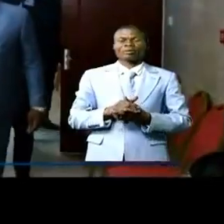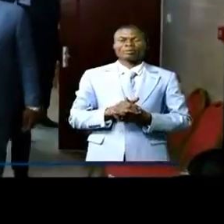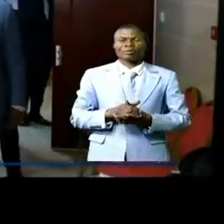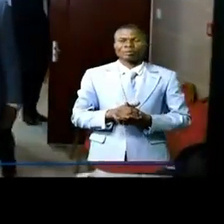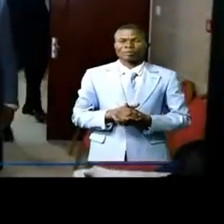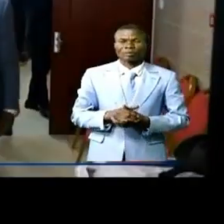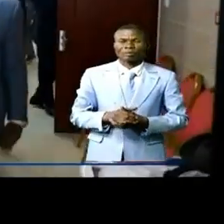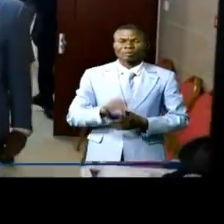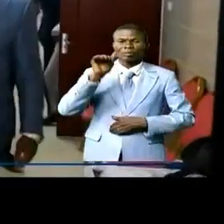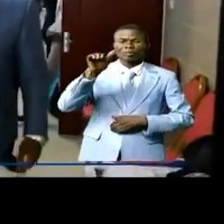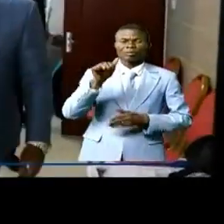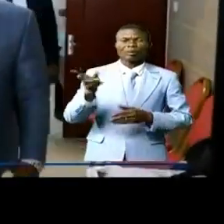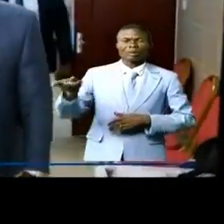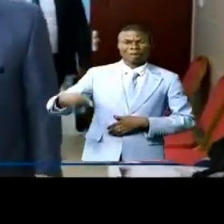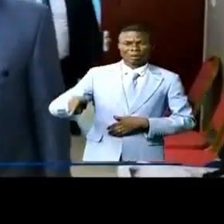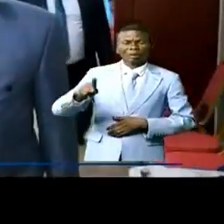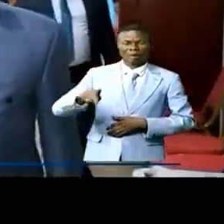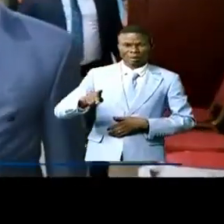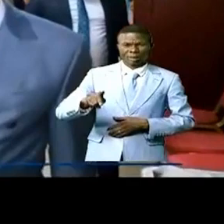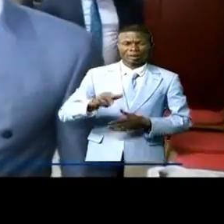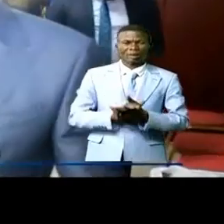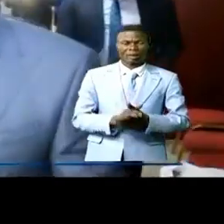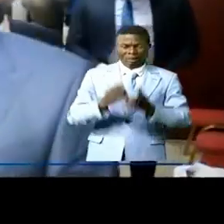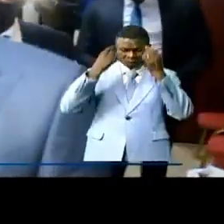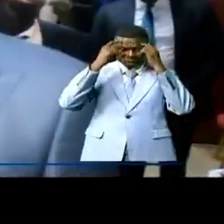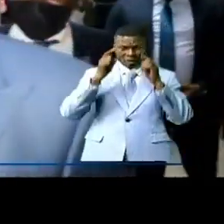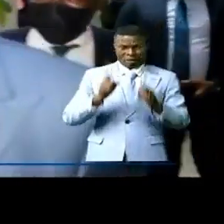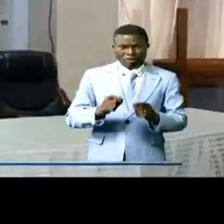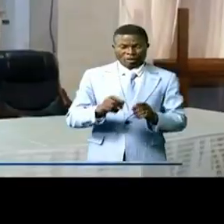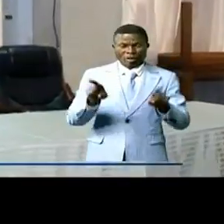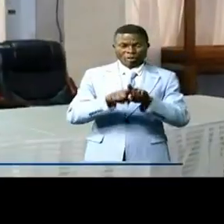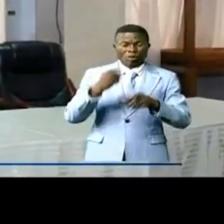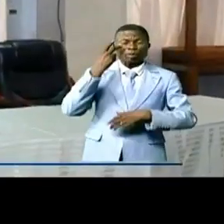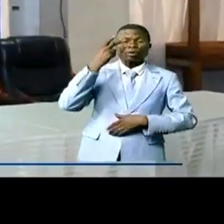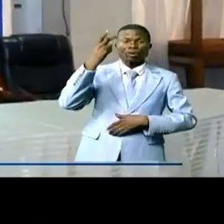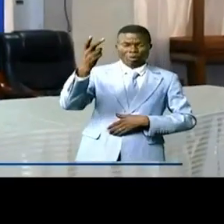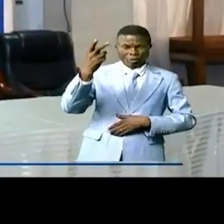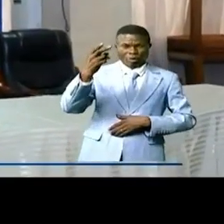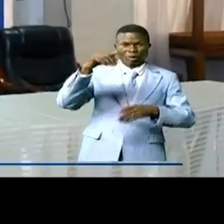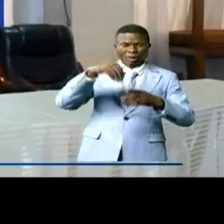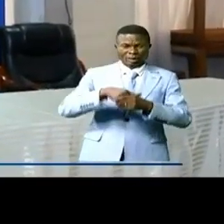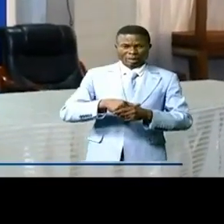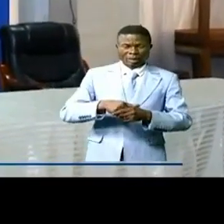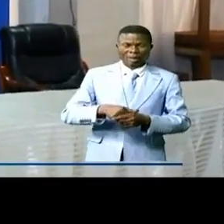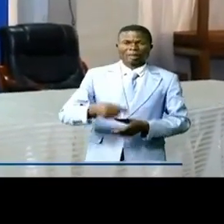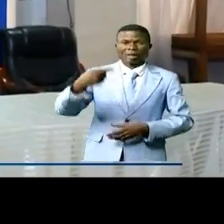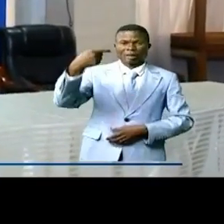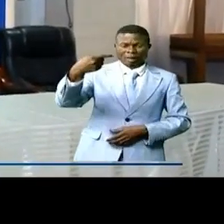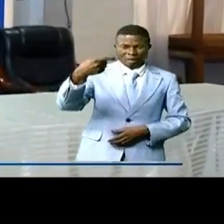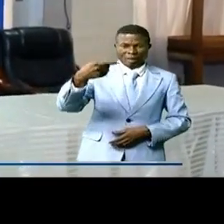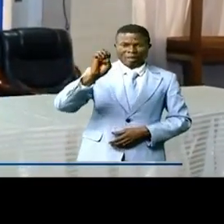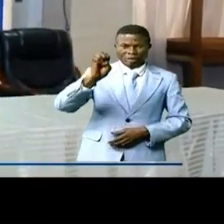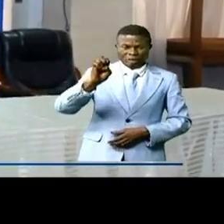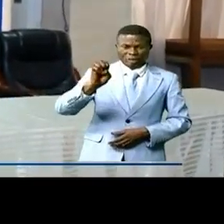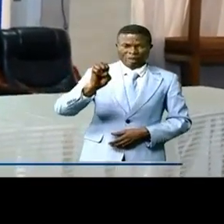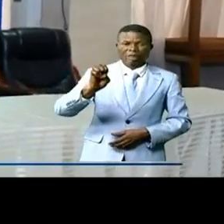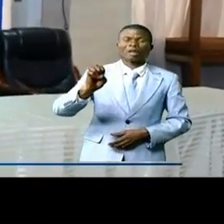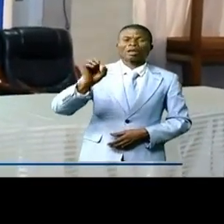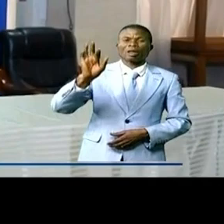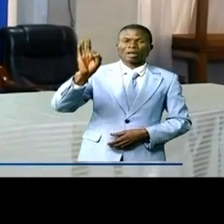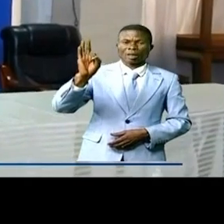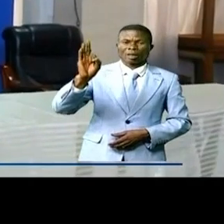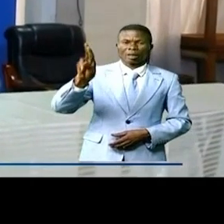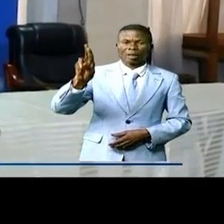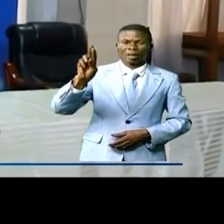directeurs régionaux en pm engagements selon la vision qui est imprégnée par juste est calme houasnia directeur général par intérim de l'office